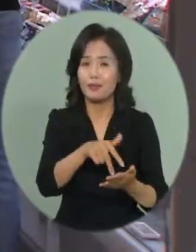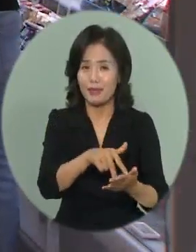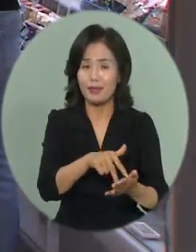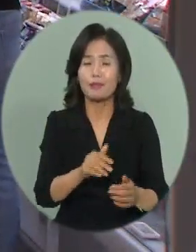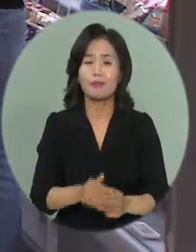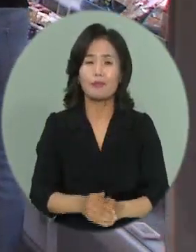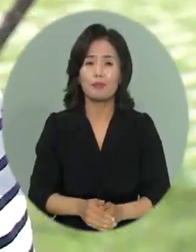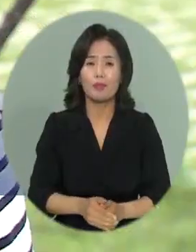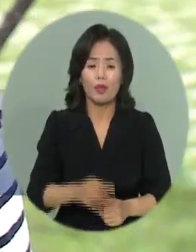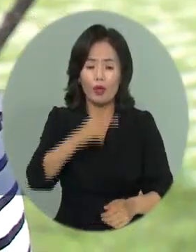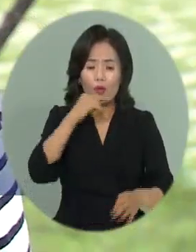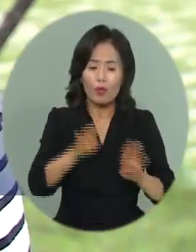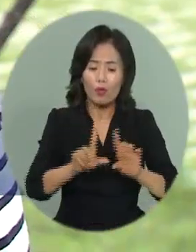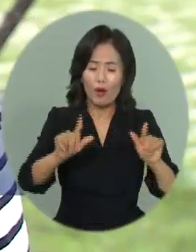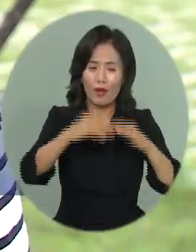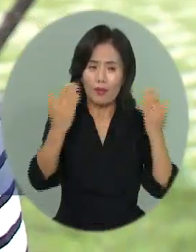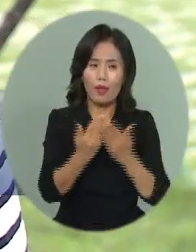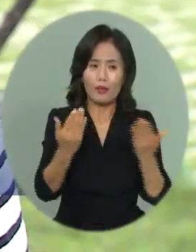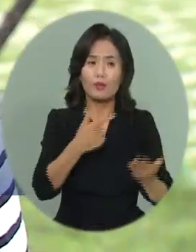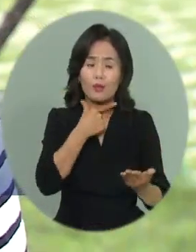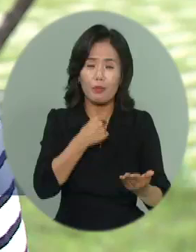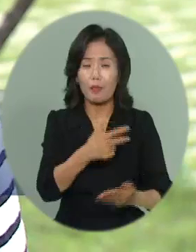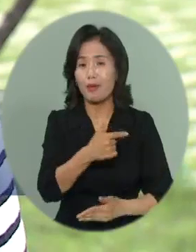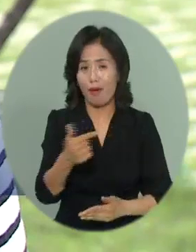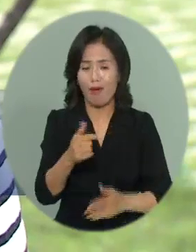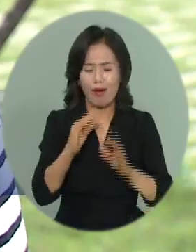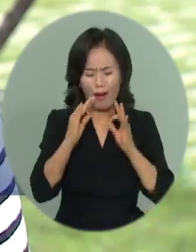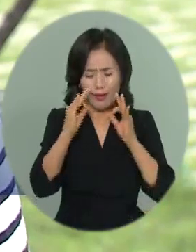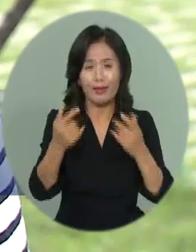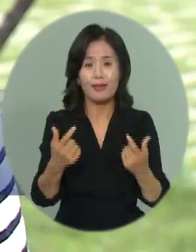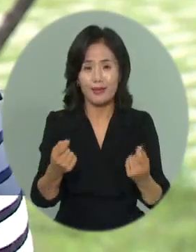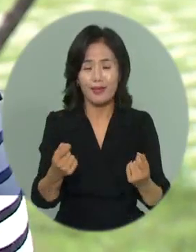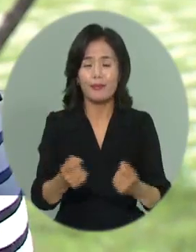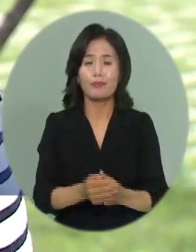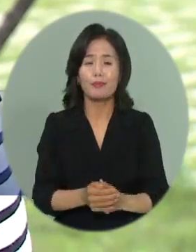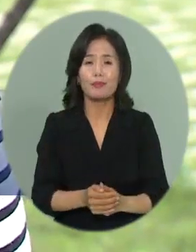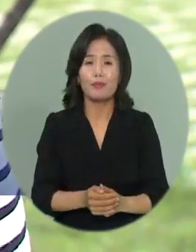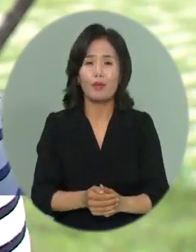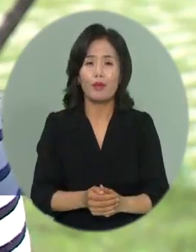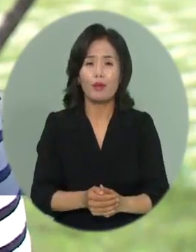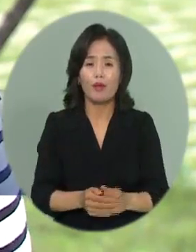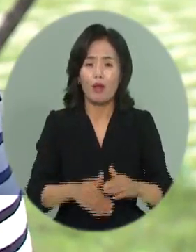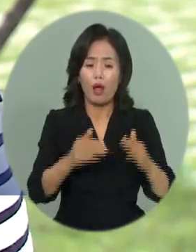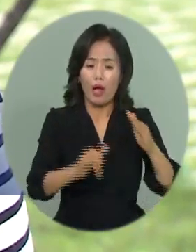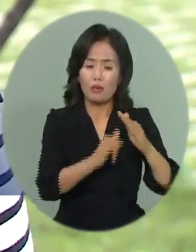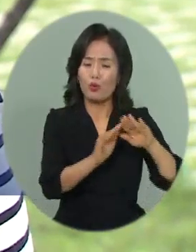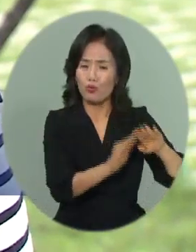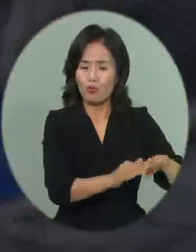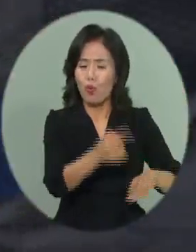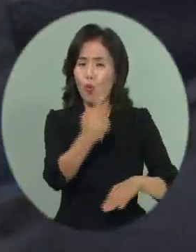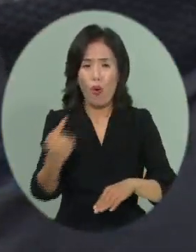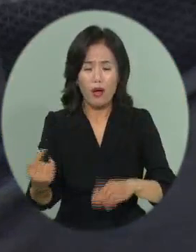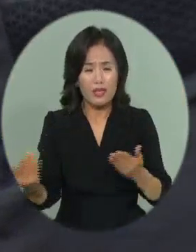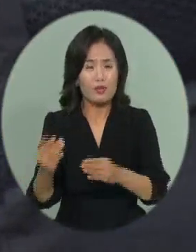겁니다. 일요일은 다 쉬고 싶은 마음이 절실해요. 간절하죠. 진짜 간절해요. 그냥 뿌리치고 나와야 되는 형편이